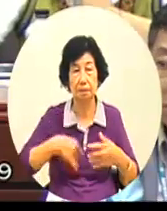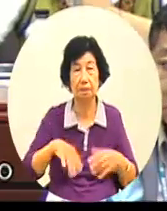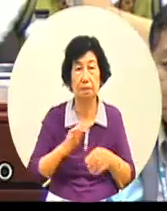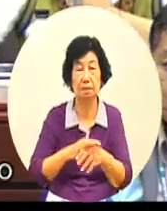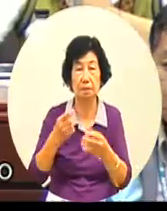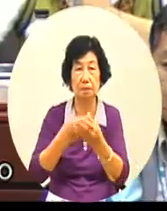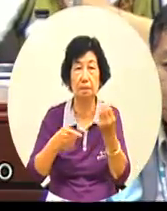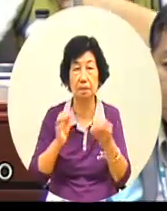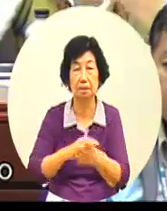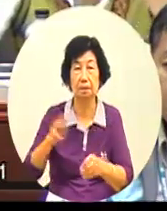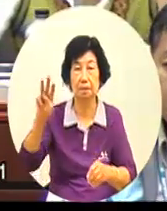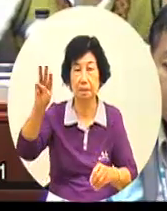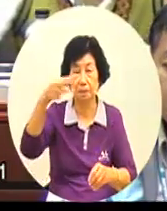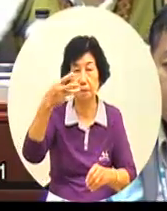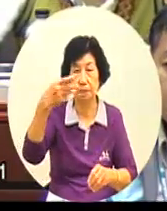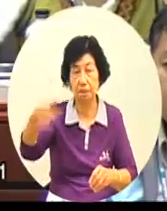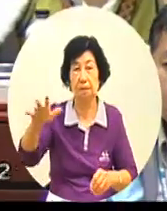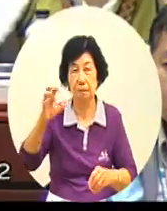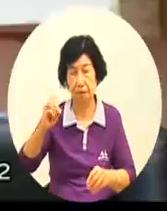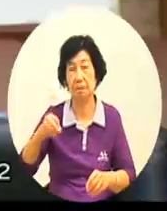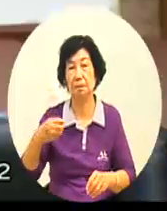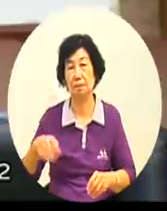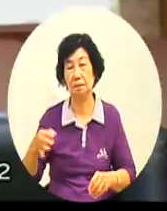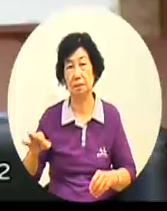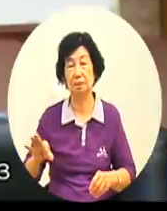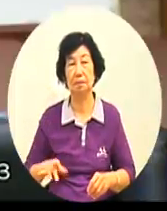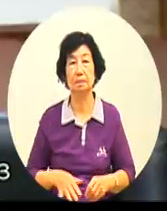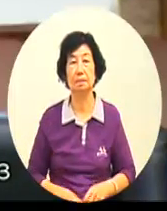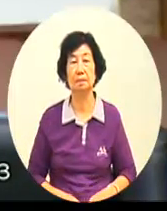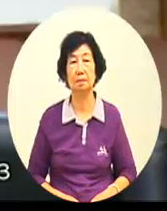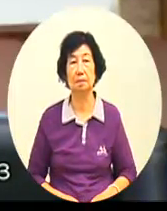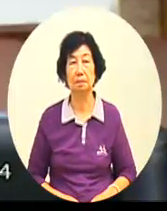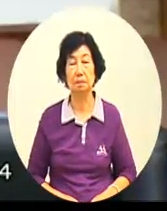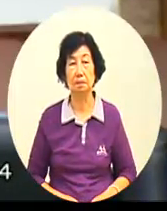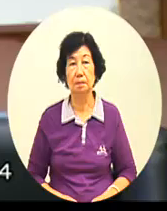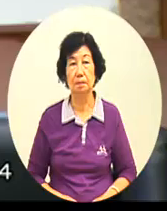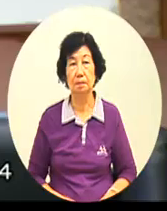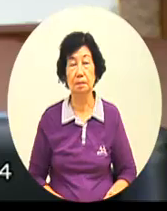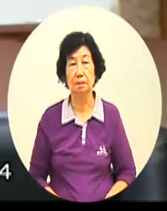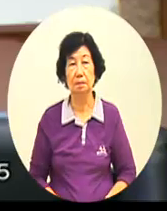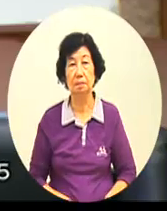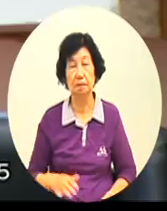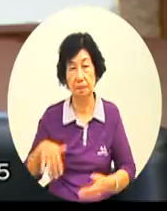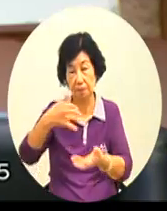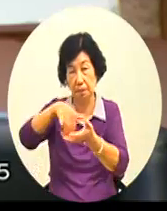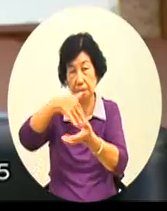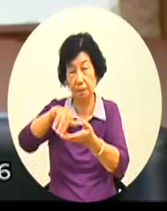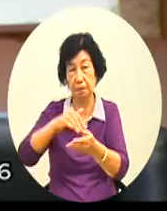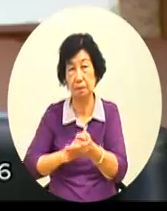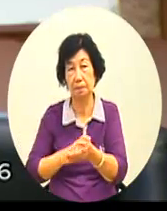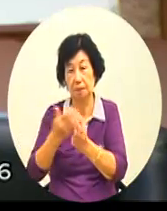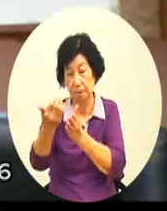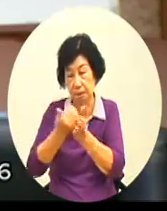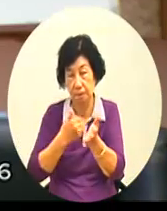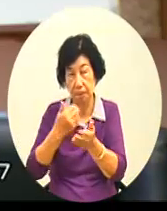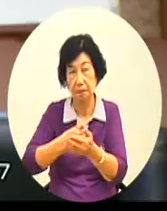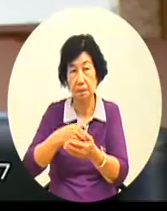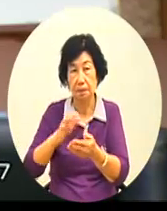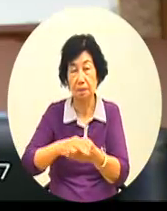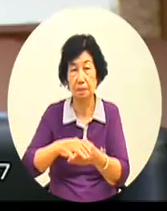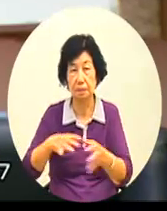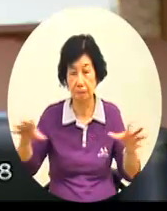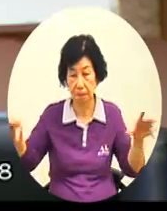计是311万。 好，请坐。 谢谢。 那么有没有算过，从刚才统筹管一